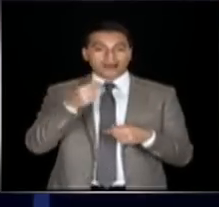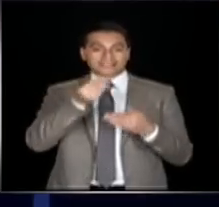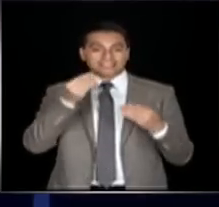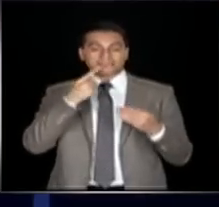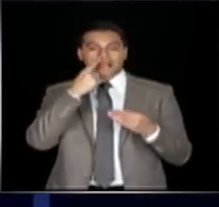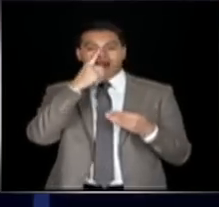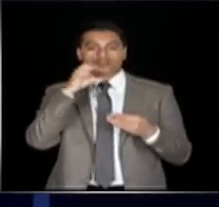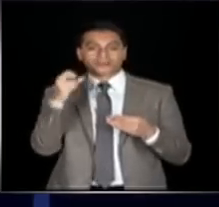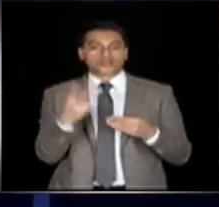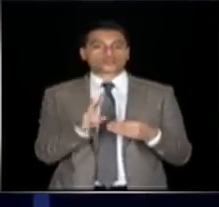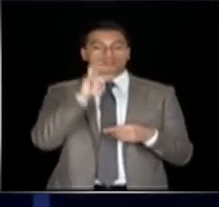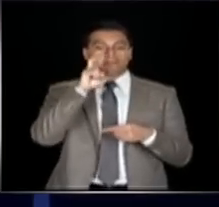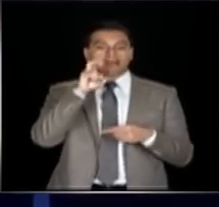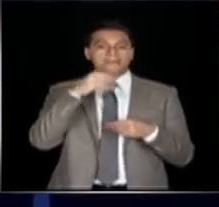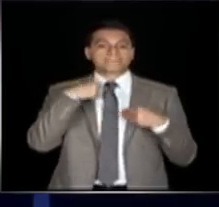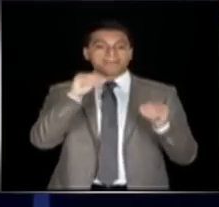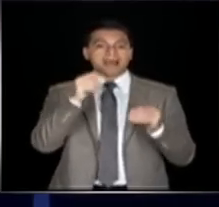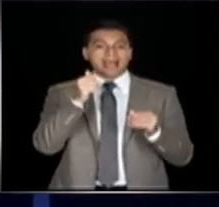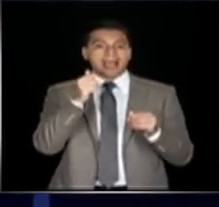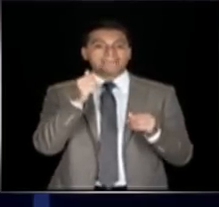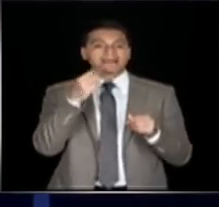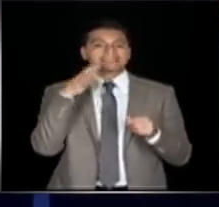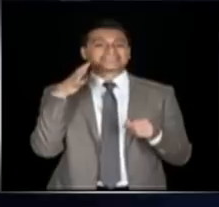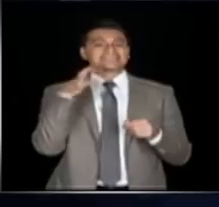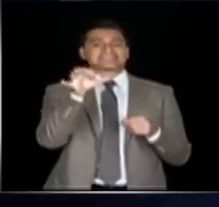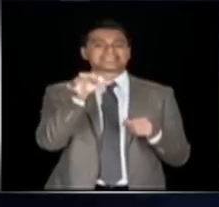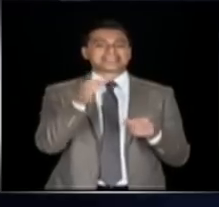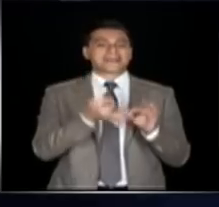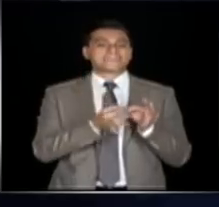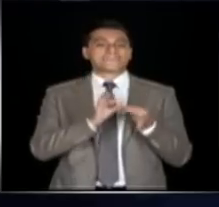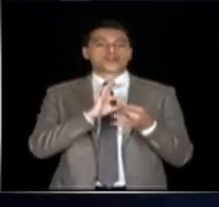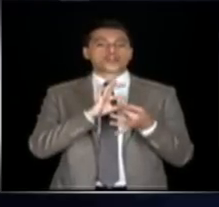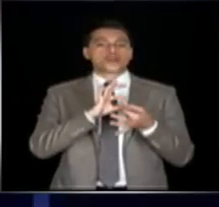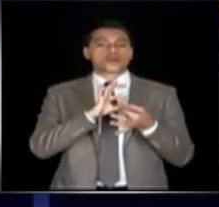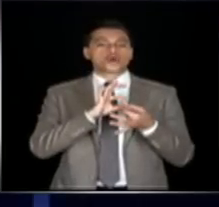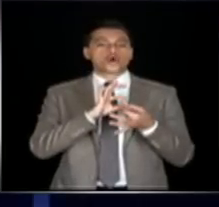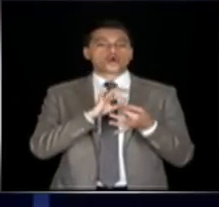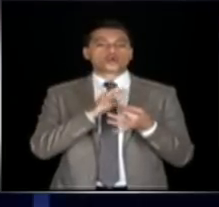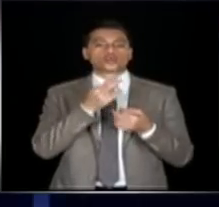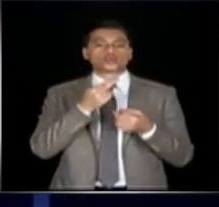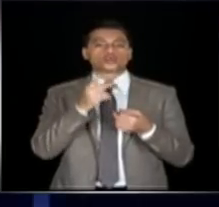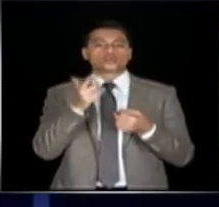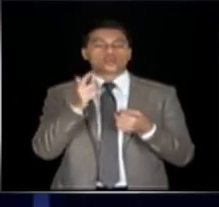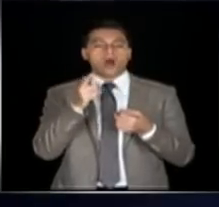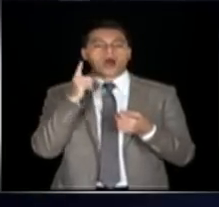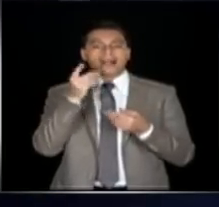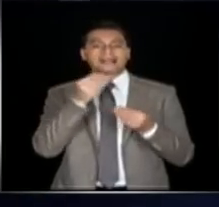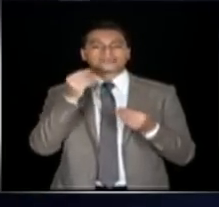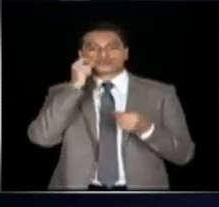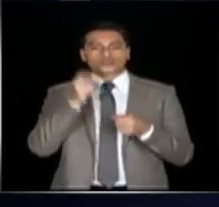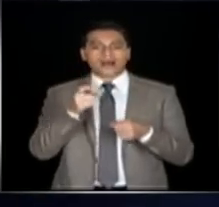1972، اتباعت بأكتر من 90 مليون دولار.